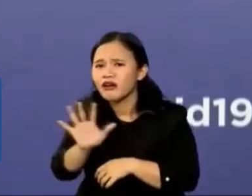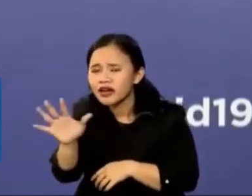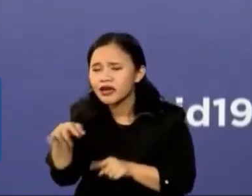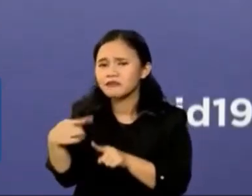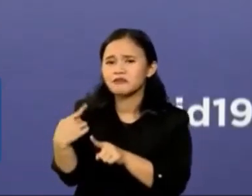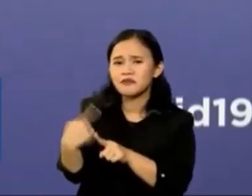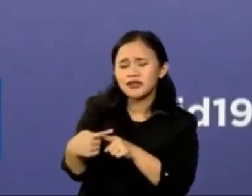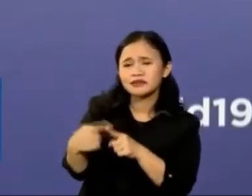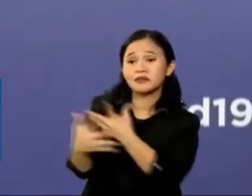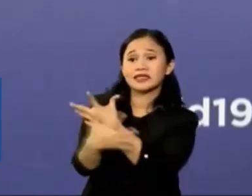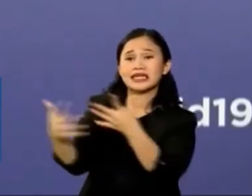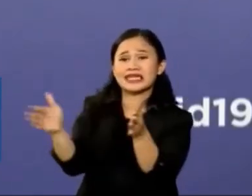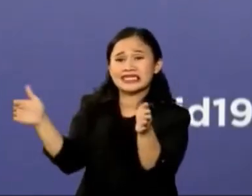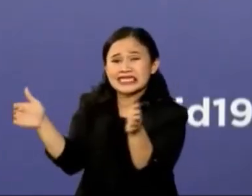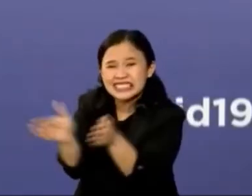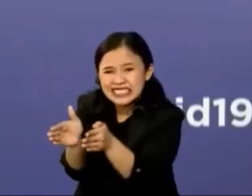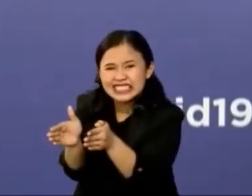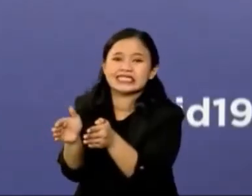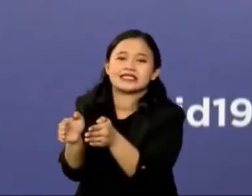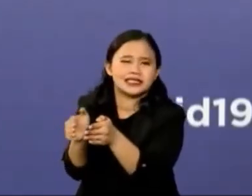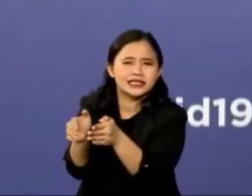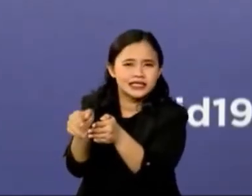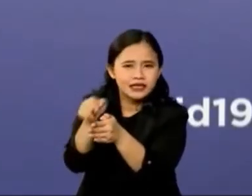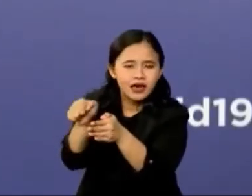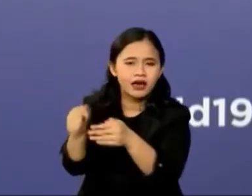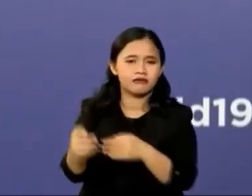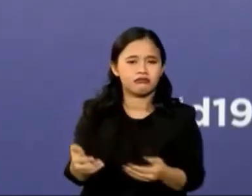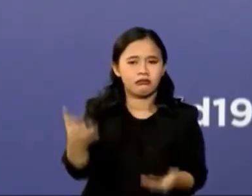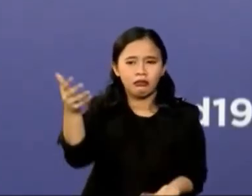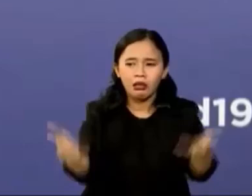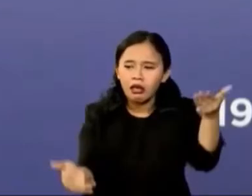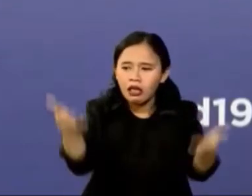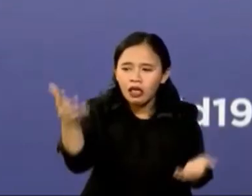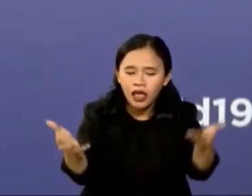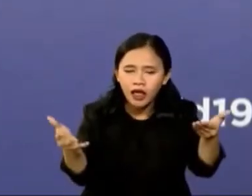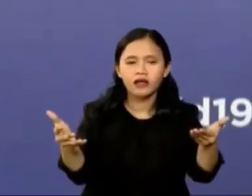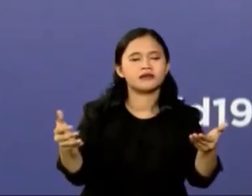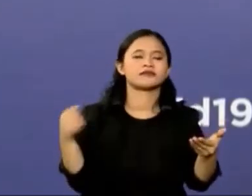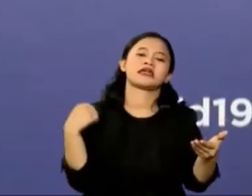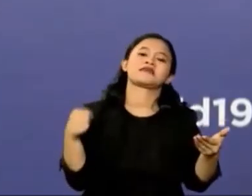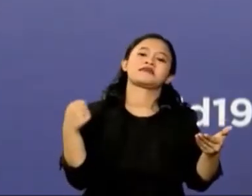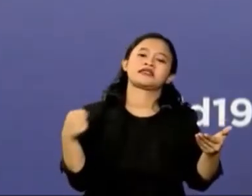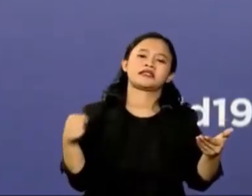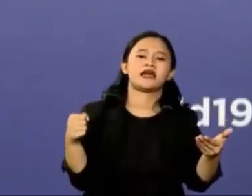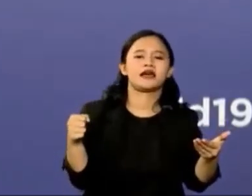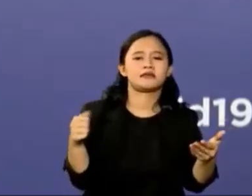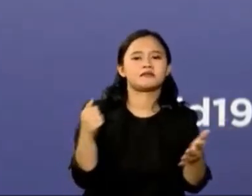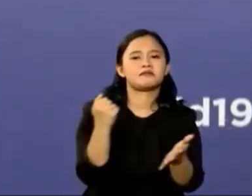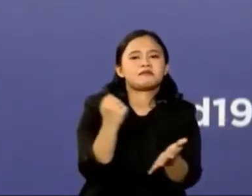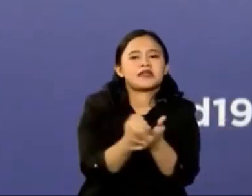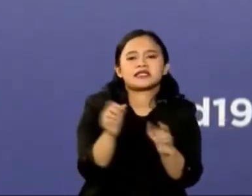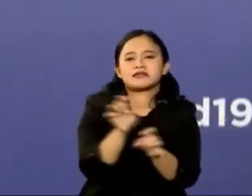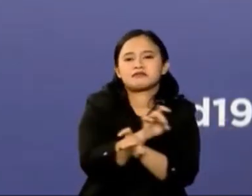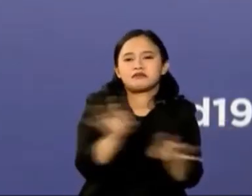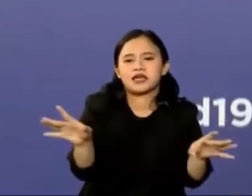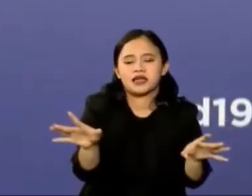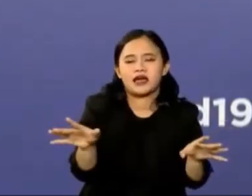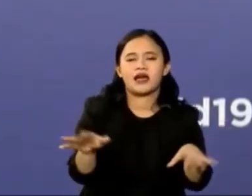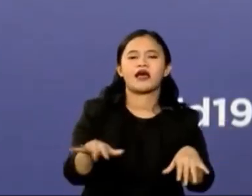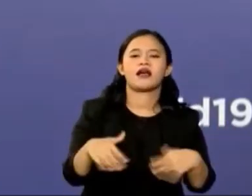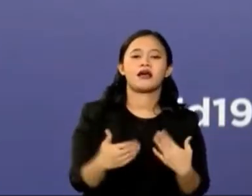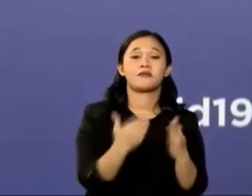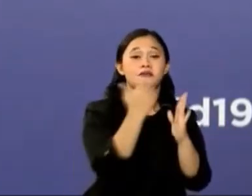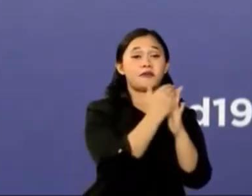yang relatif sedikit. Inilah kajian yang harus kita lakukan setiap saat, sehingga kebijakan